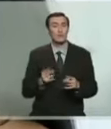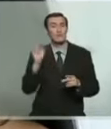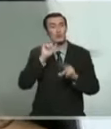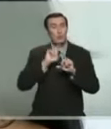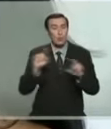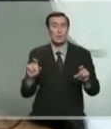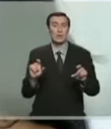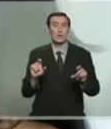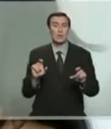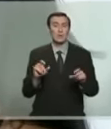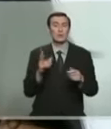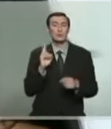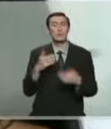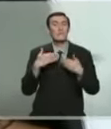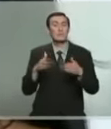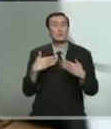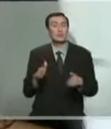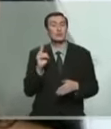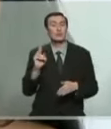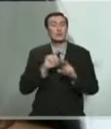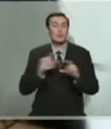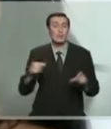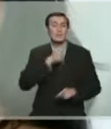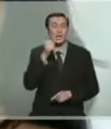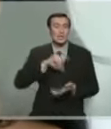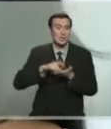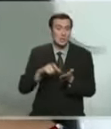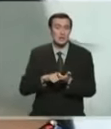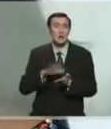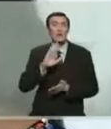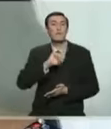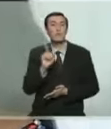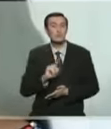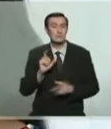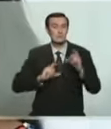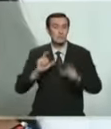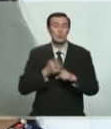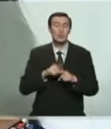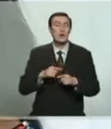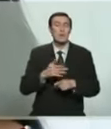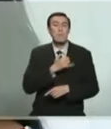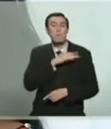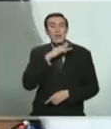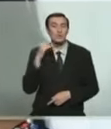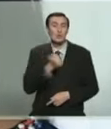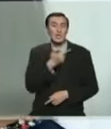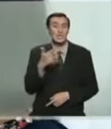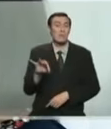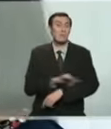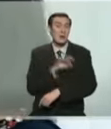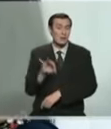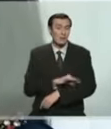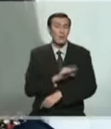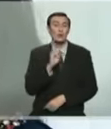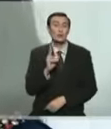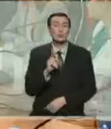школе, именно выпускных, начинать класс. И самое главное – вузов, потому что все-таки большое количество браков именно